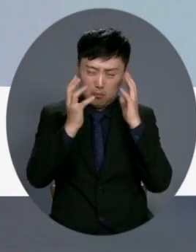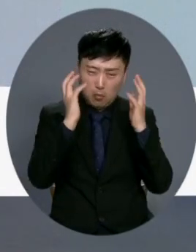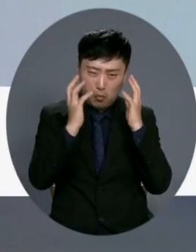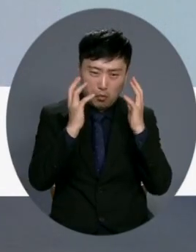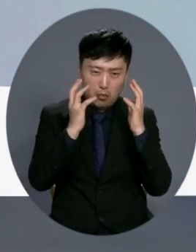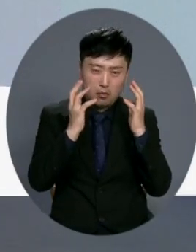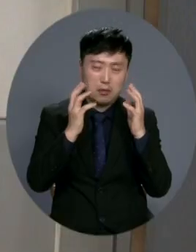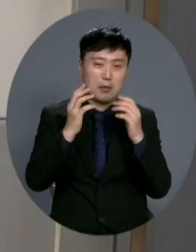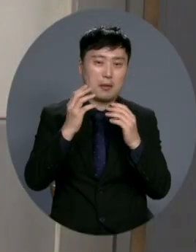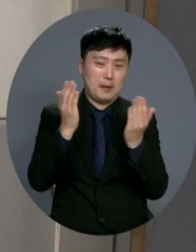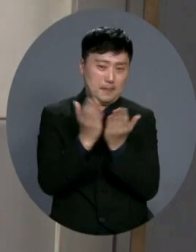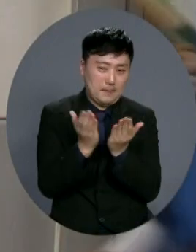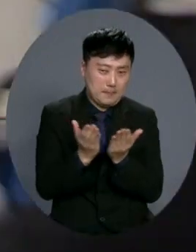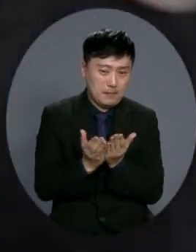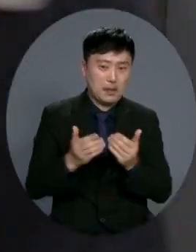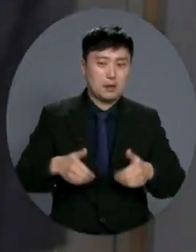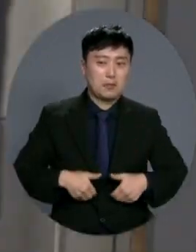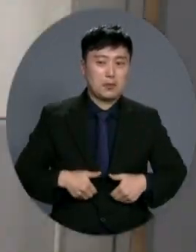보도합니다.